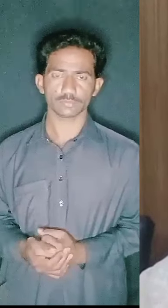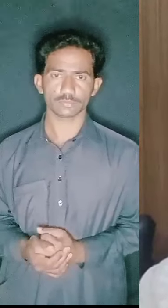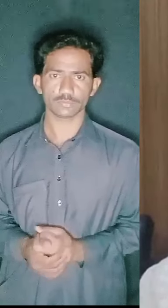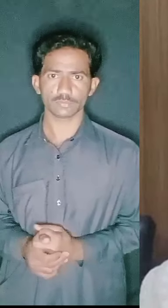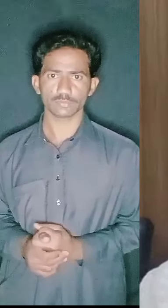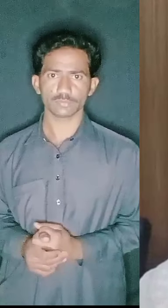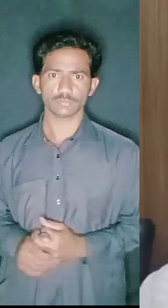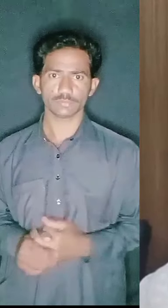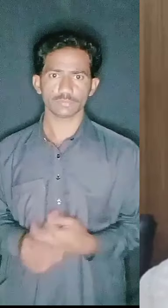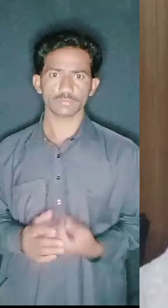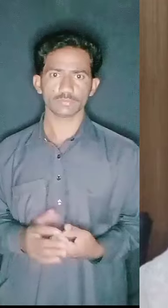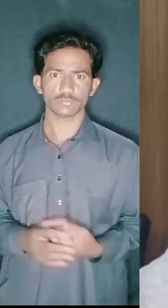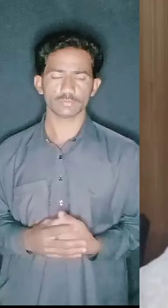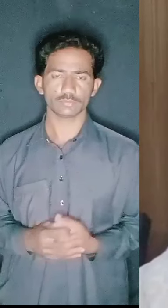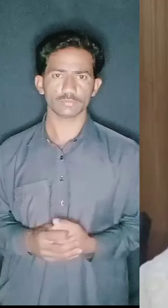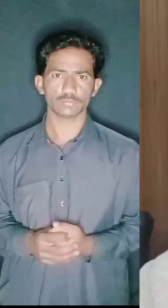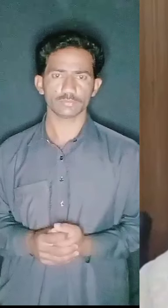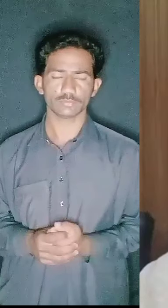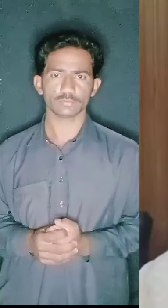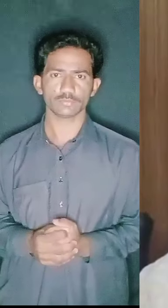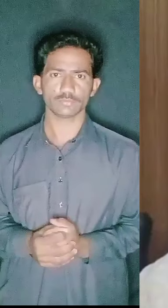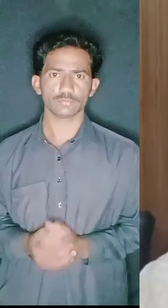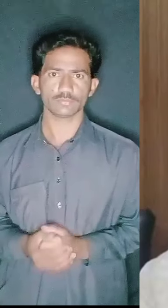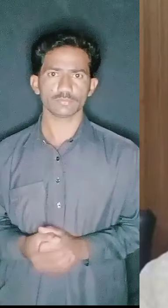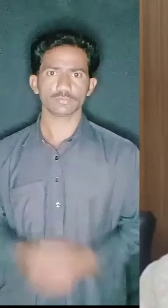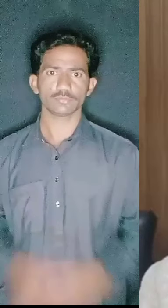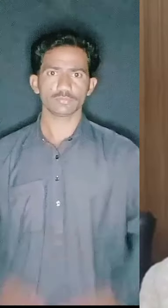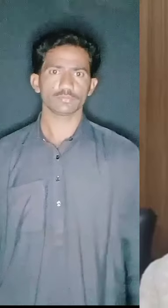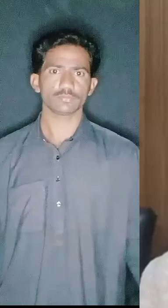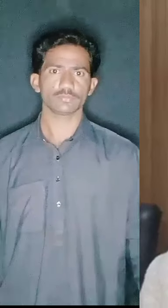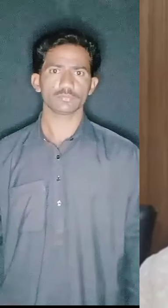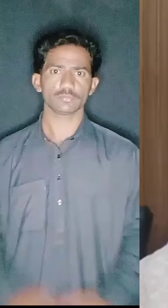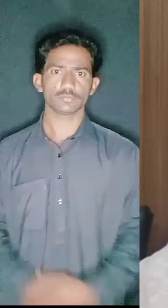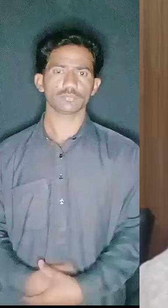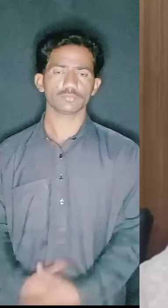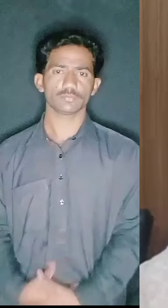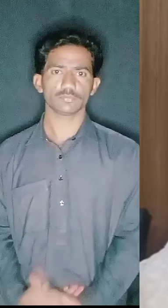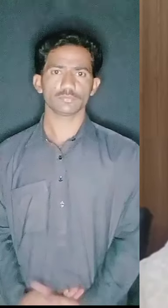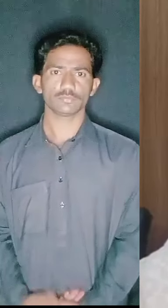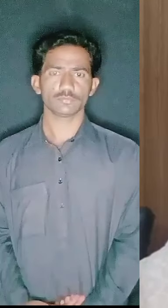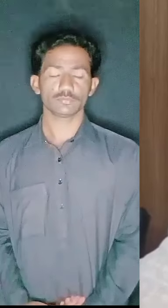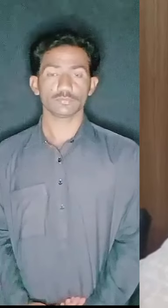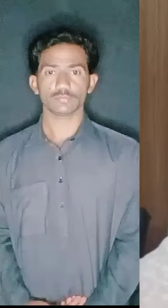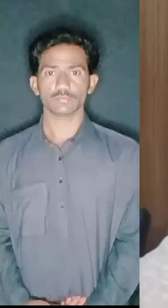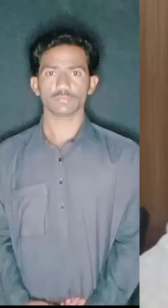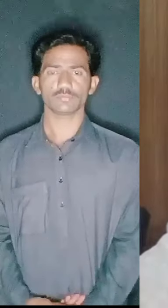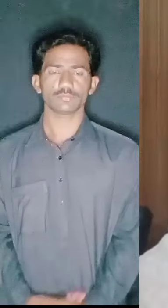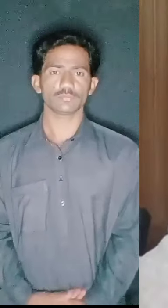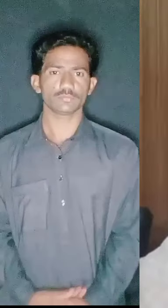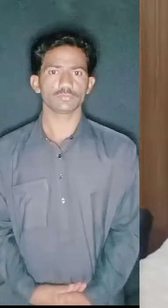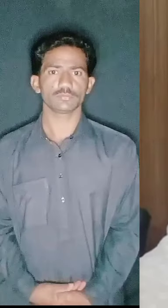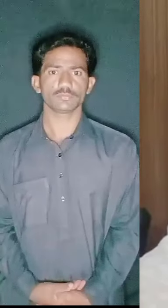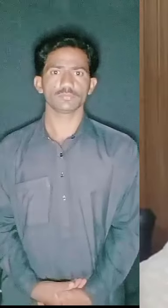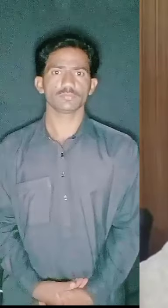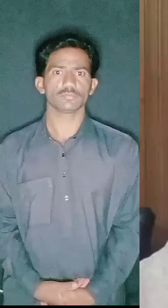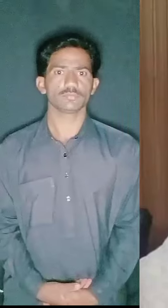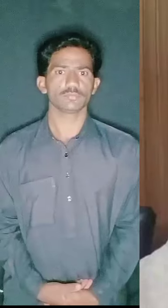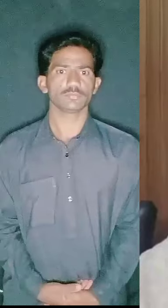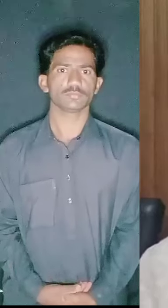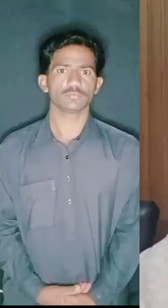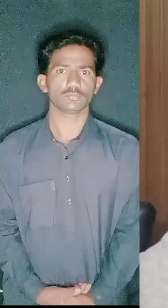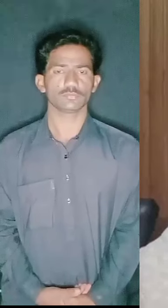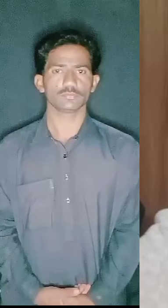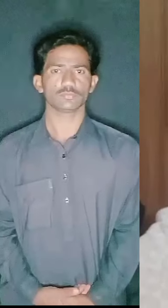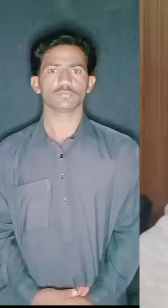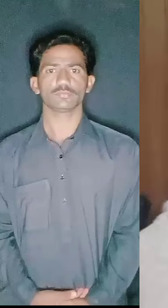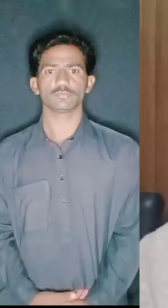उसको? किसको? मेरे शोहर, जिसे आप जो लव मैरिज की थी जी। और